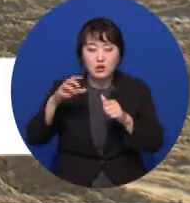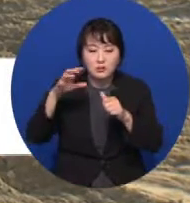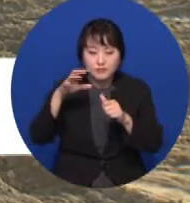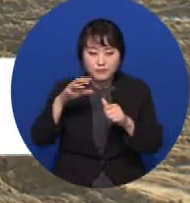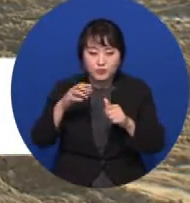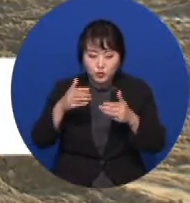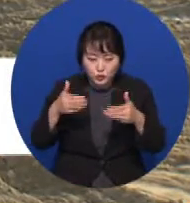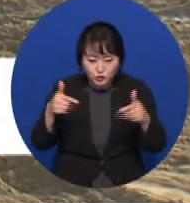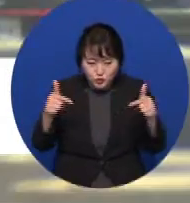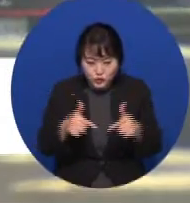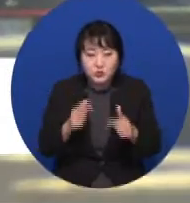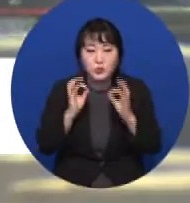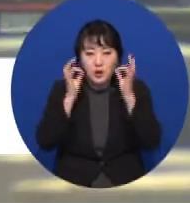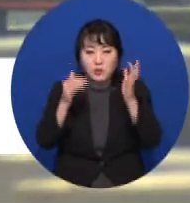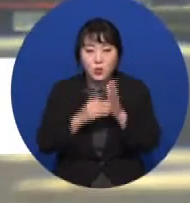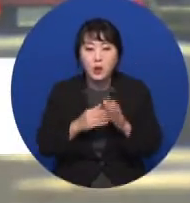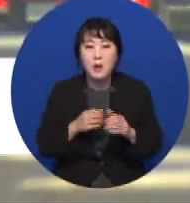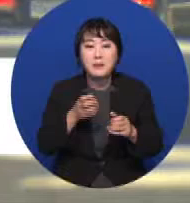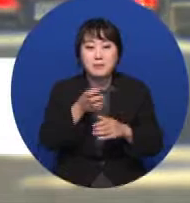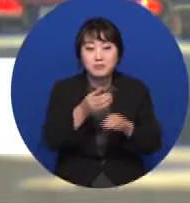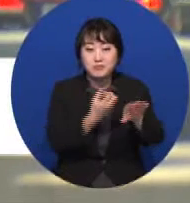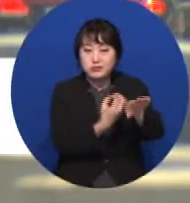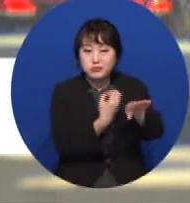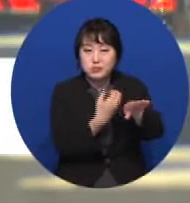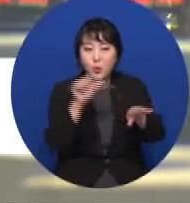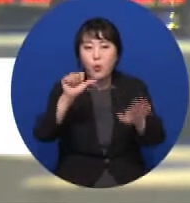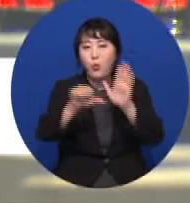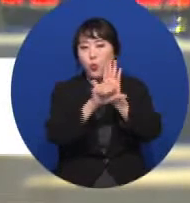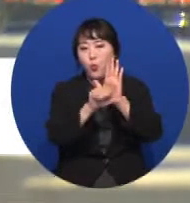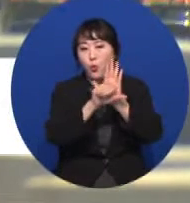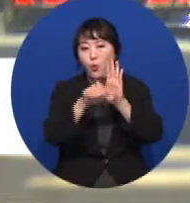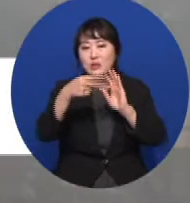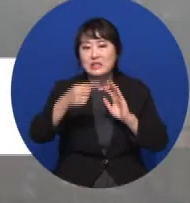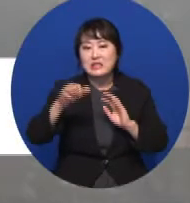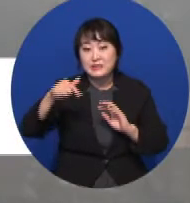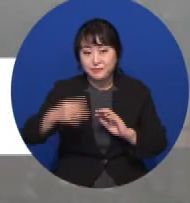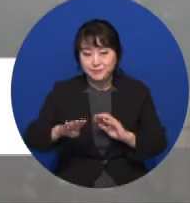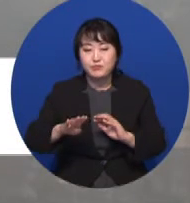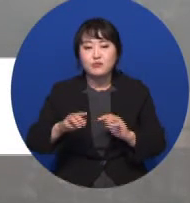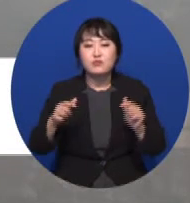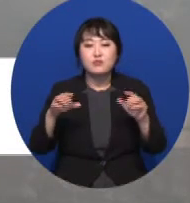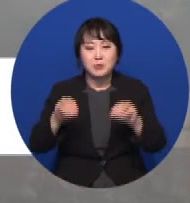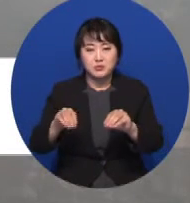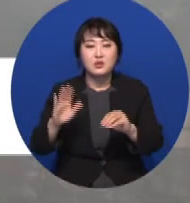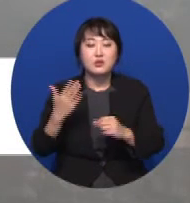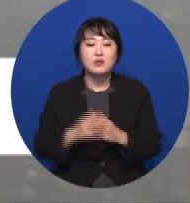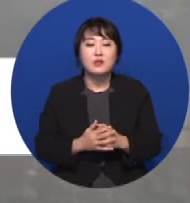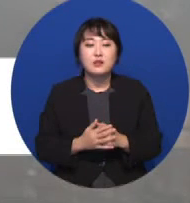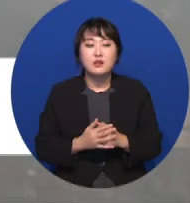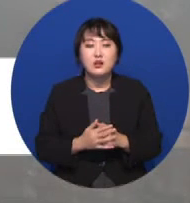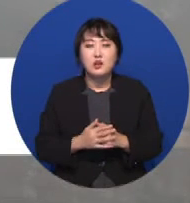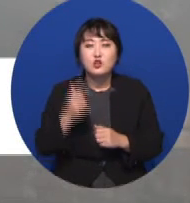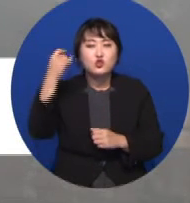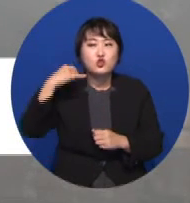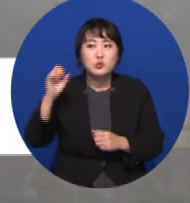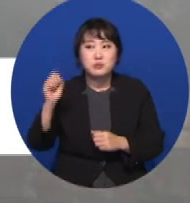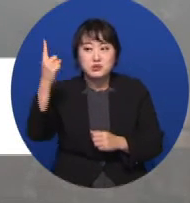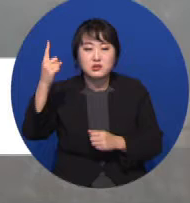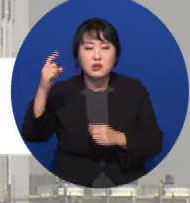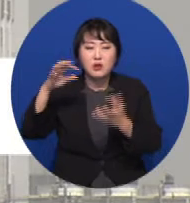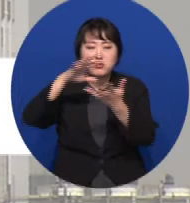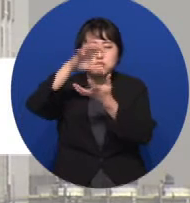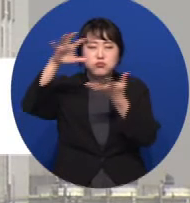배출가스 5등급 차량의 운행도 제한됩니다 현재 중국발 스모그와 대기 정체로 천안과